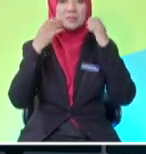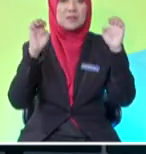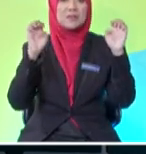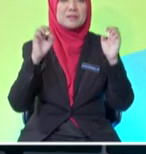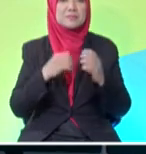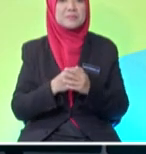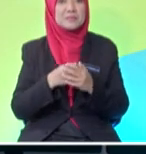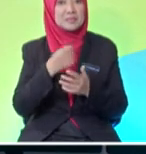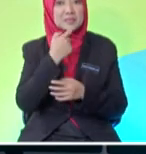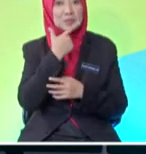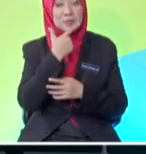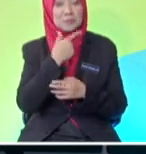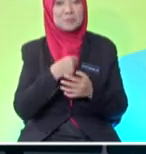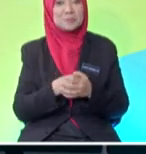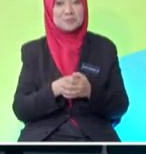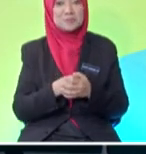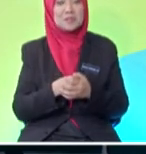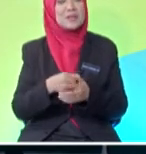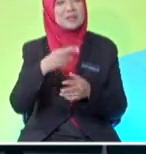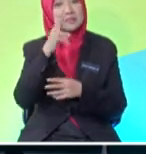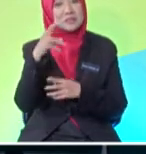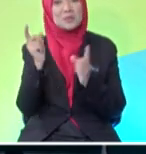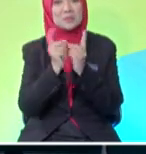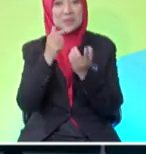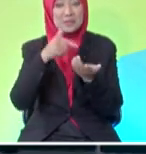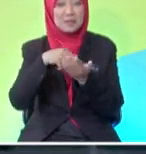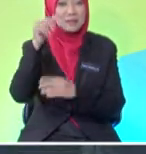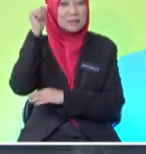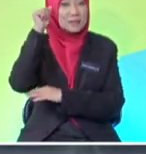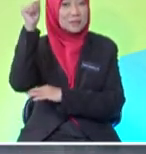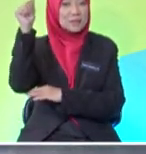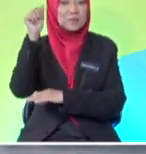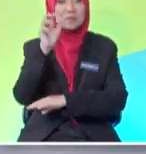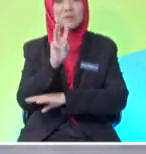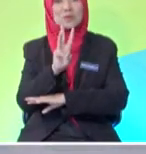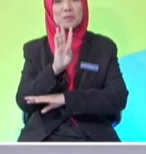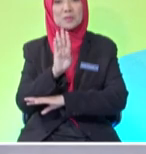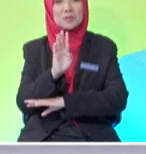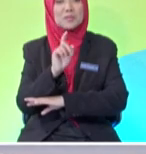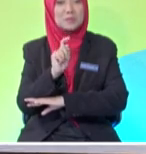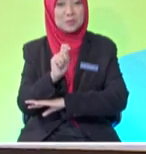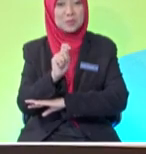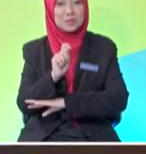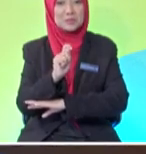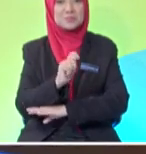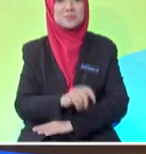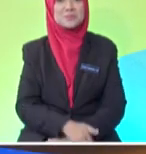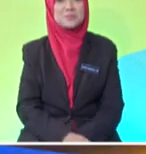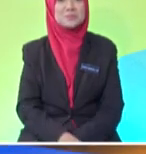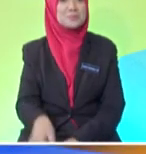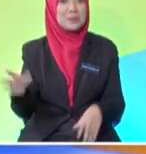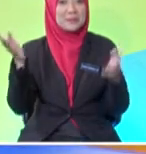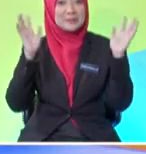Akhir kata senyum nampak gigi ada rezeki jumpa lagi Assalamualaikum warahmatullahi wabarakatuh bye